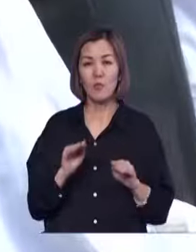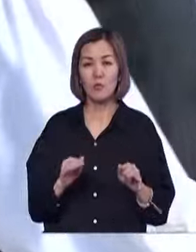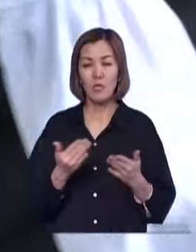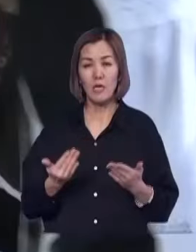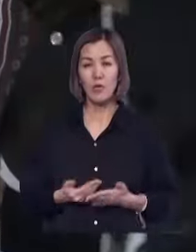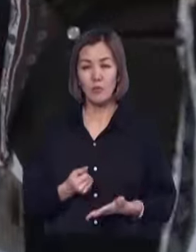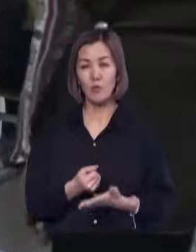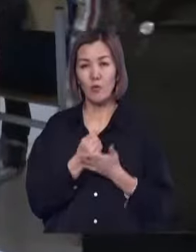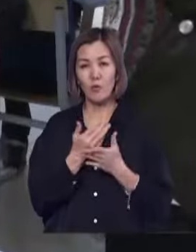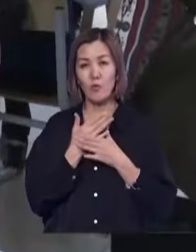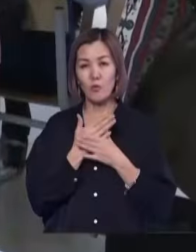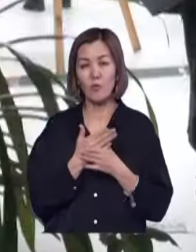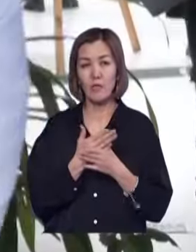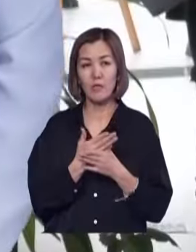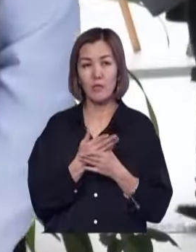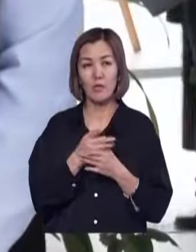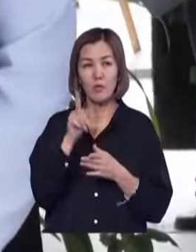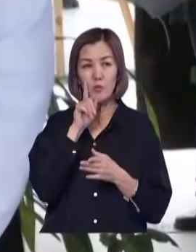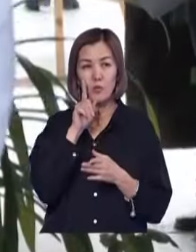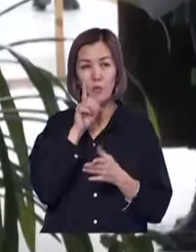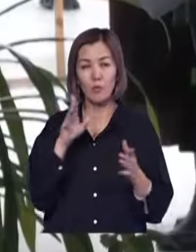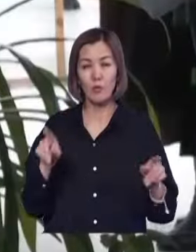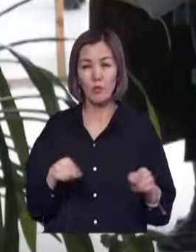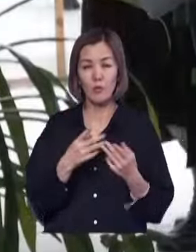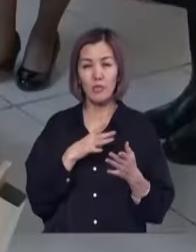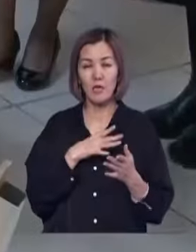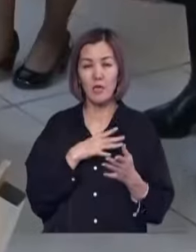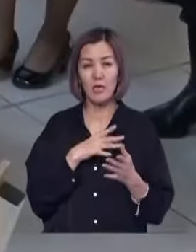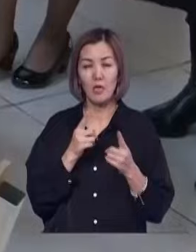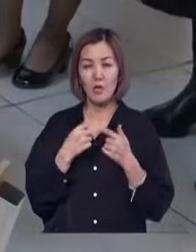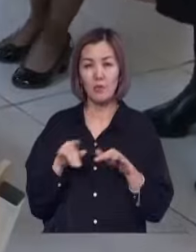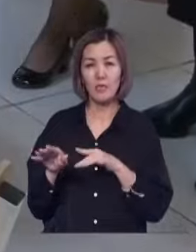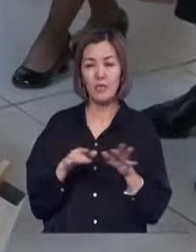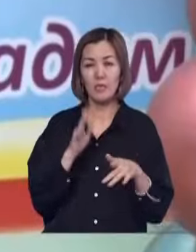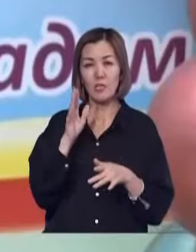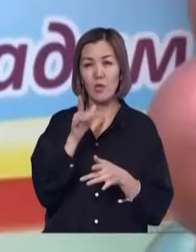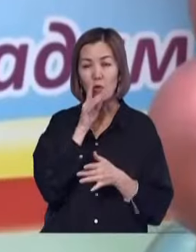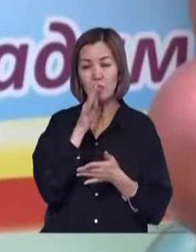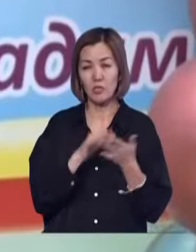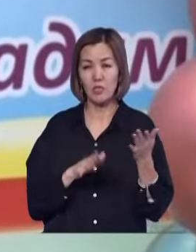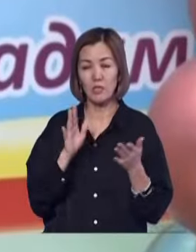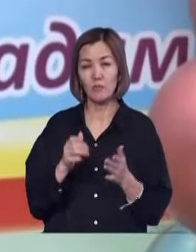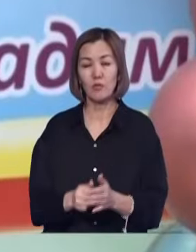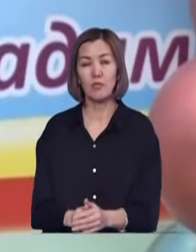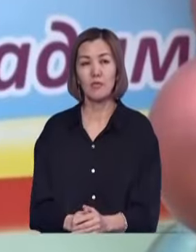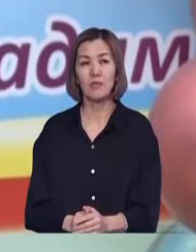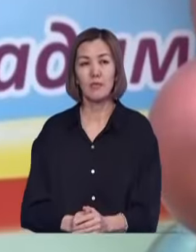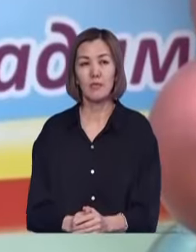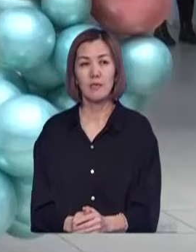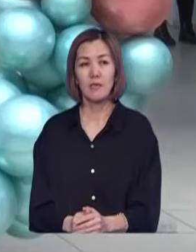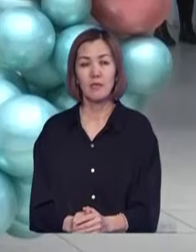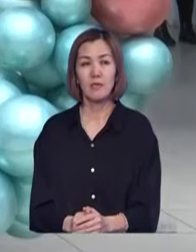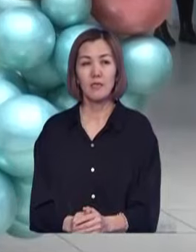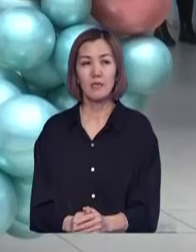әлеуметтік қолдау көрсете отырып, жайлы орта қалыптастыру. Аға жеті ұйымдастырылған шара алдағы уақытта жалғасатын болады дейді ұйымдастырушылар. Бұл